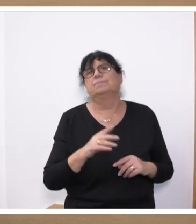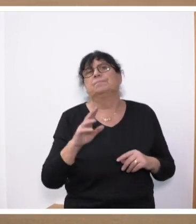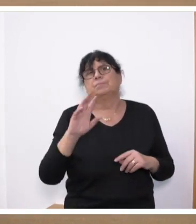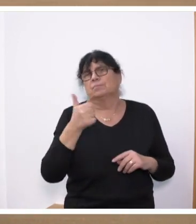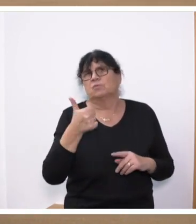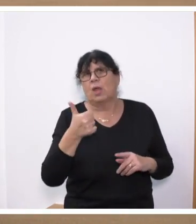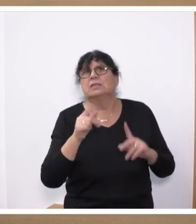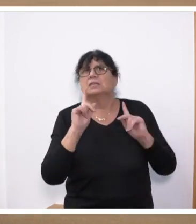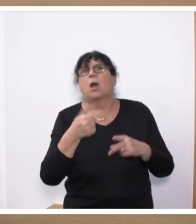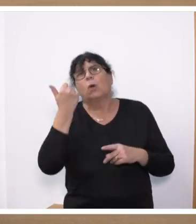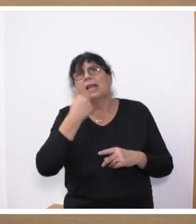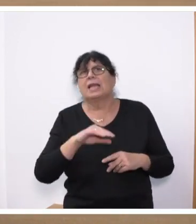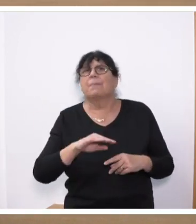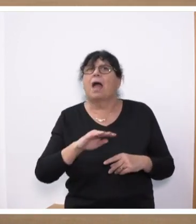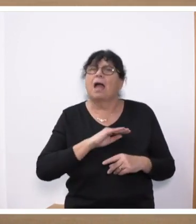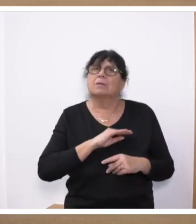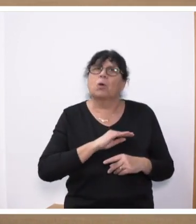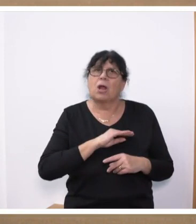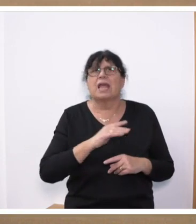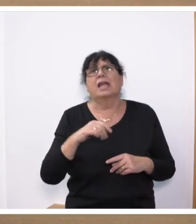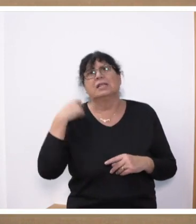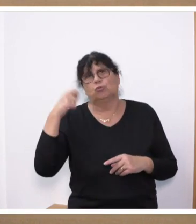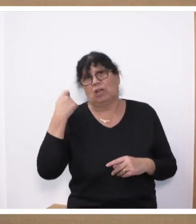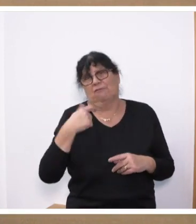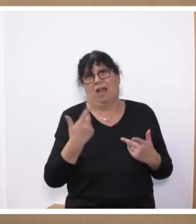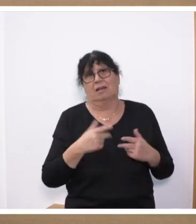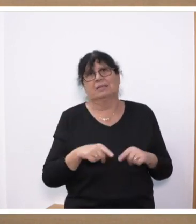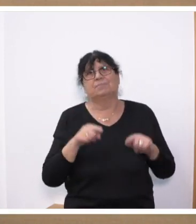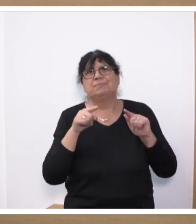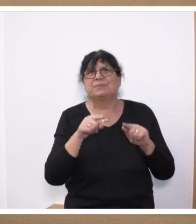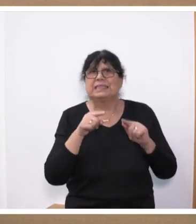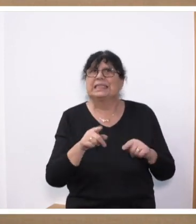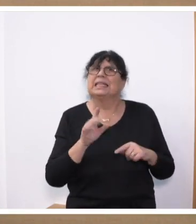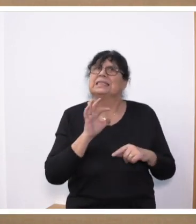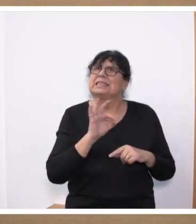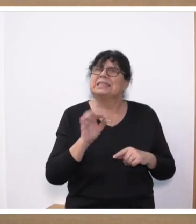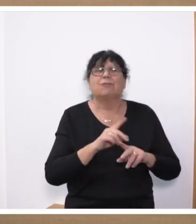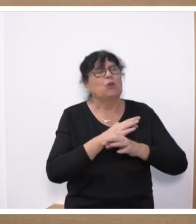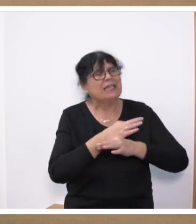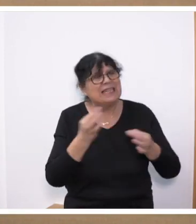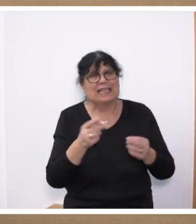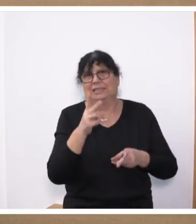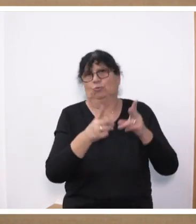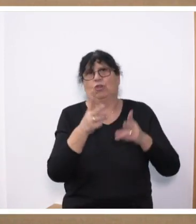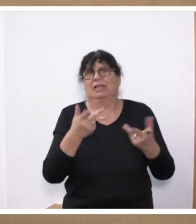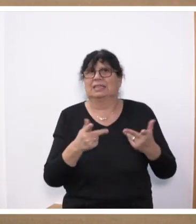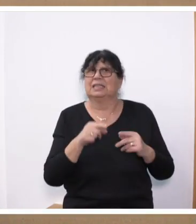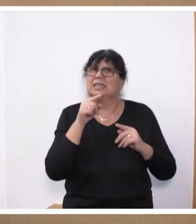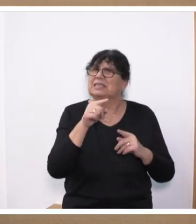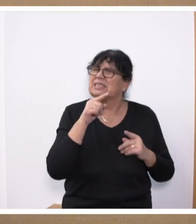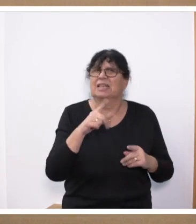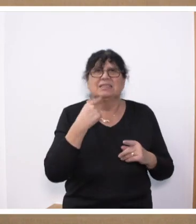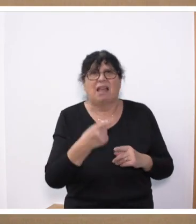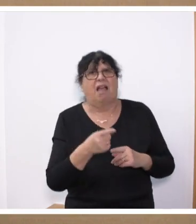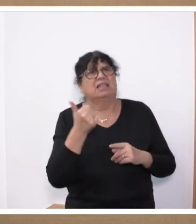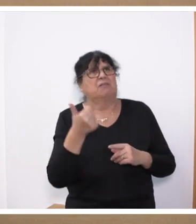auch lieber Herr Kollege Schäfer. Sie sind sich wirklich für gar nichts hier wohl zu schade. Sie interpretieren